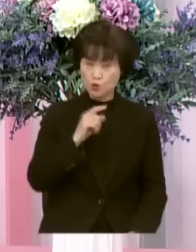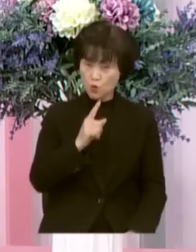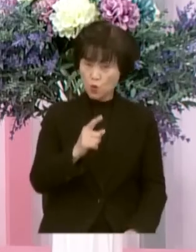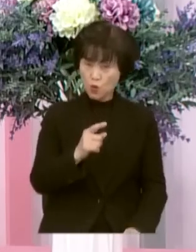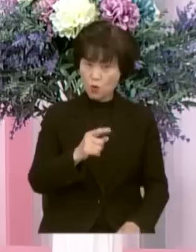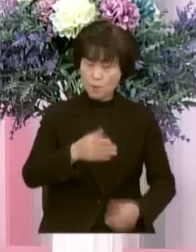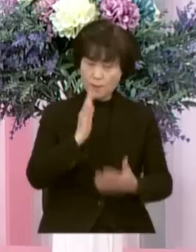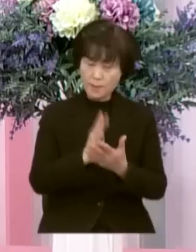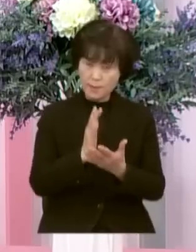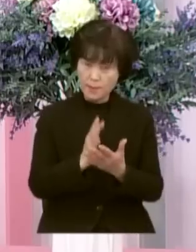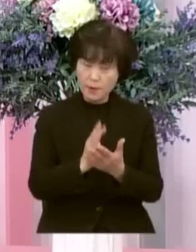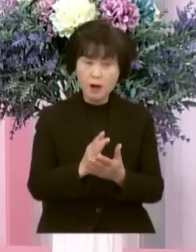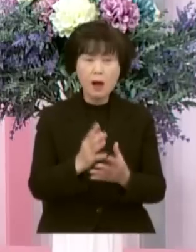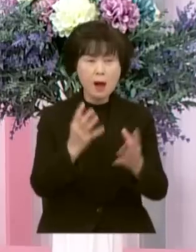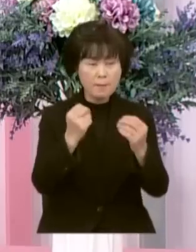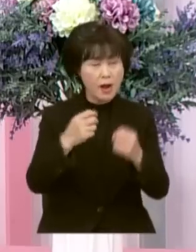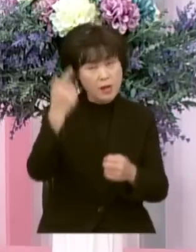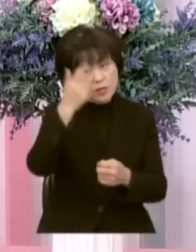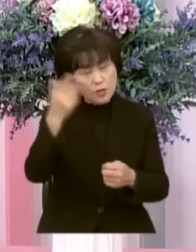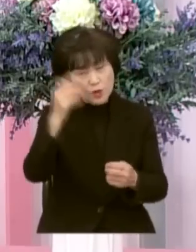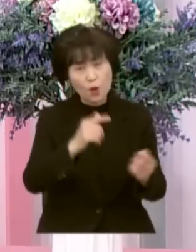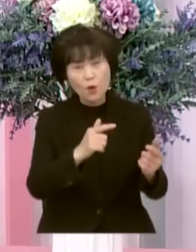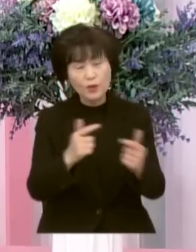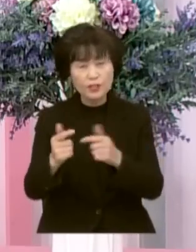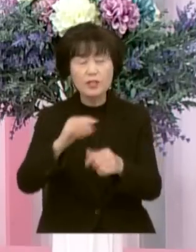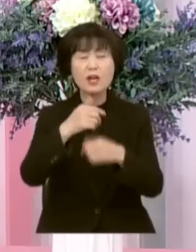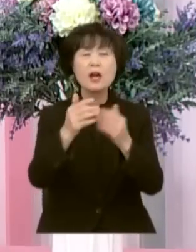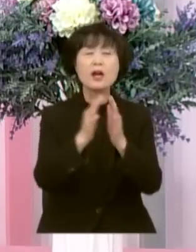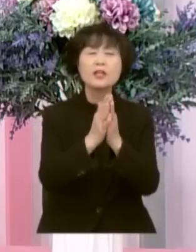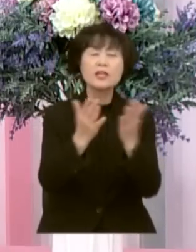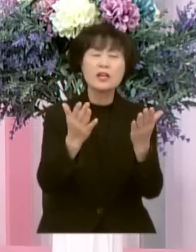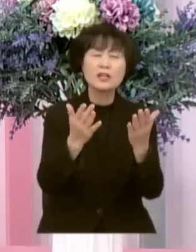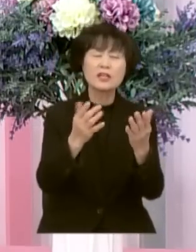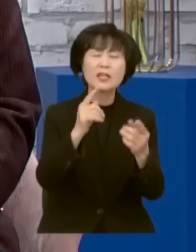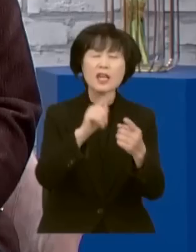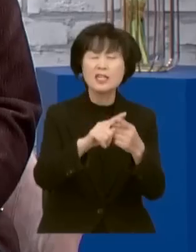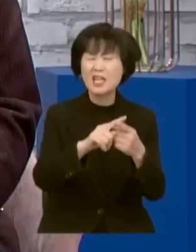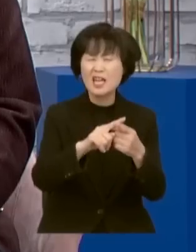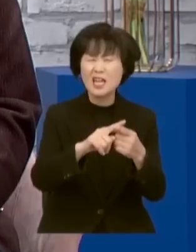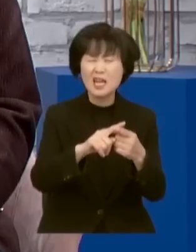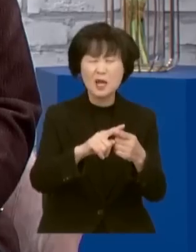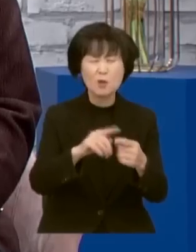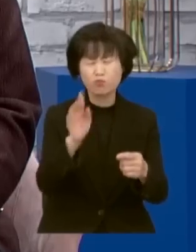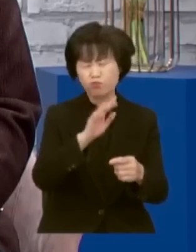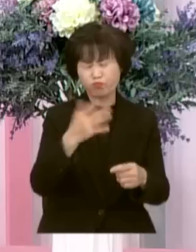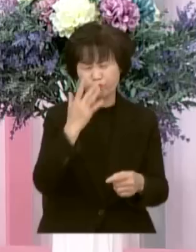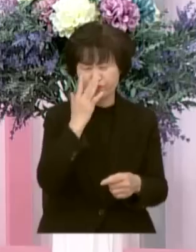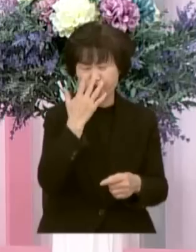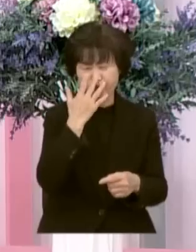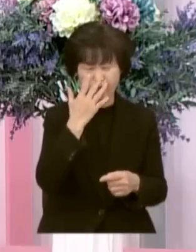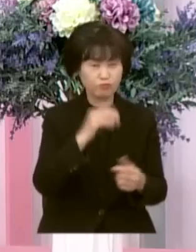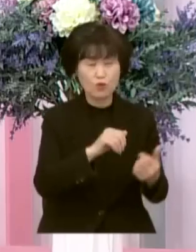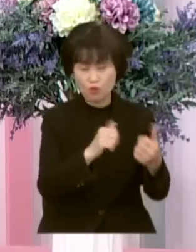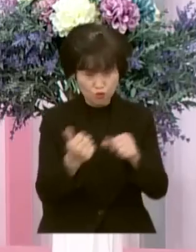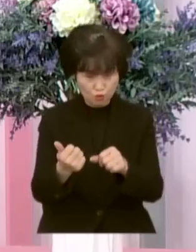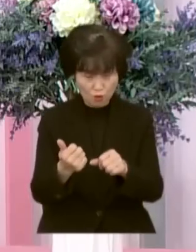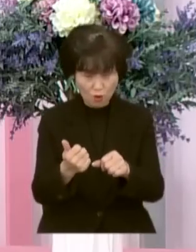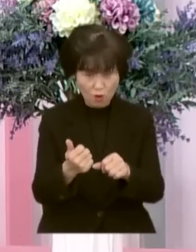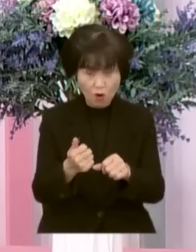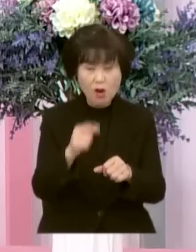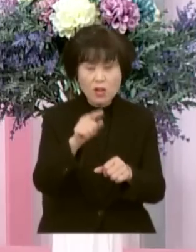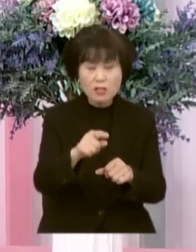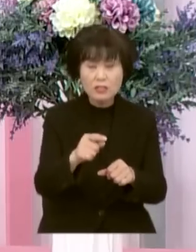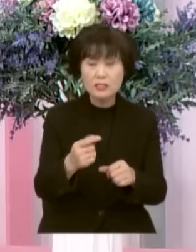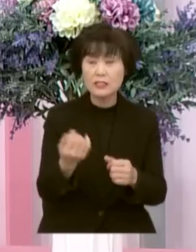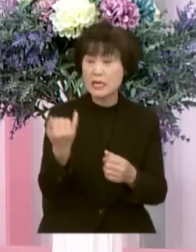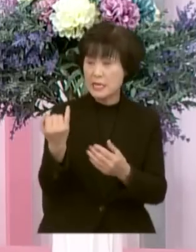그랬더니 이렇게 많은 영혼들이 성경에 골자도 모르고 죽습니다. 이게 바로 자매님의 사명입니다. 그리고